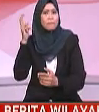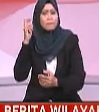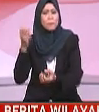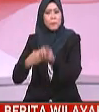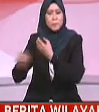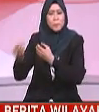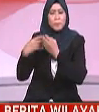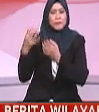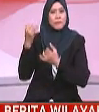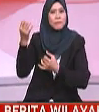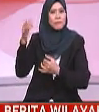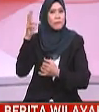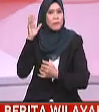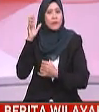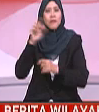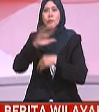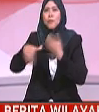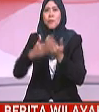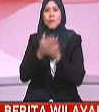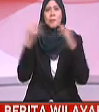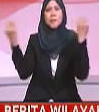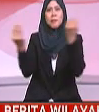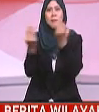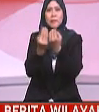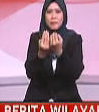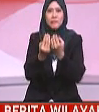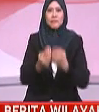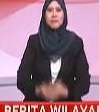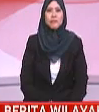segala pandangan dan nasihat daripada semua lapisan masyarakat.